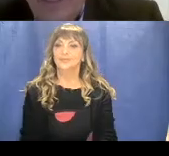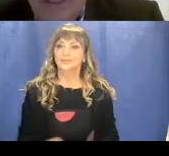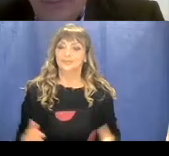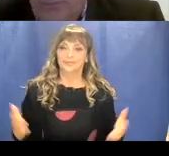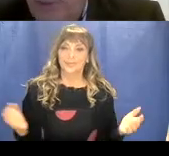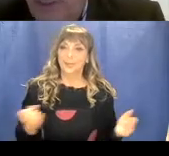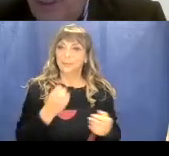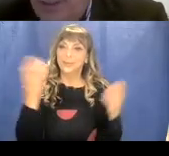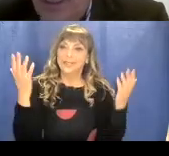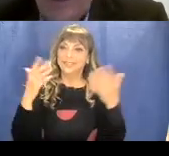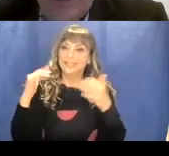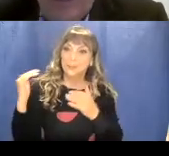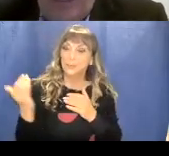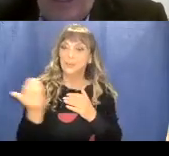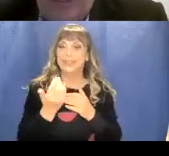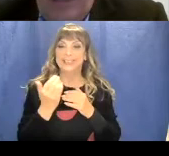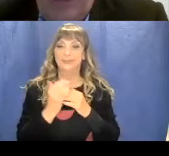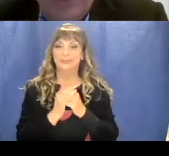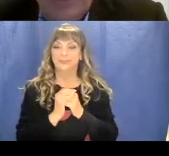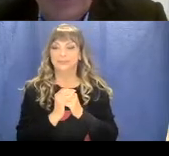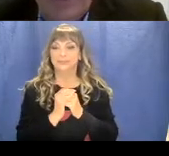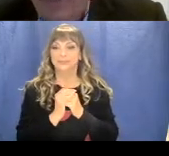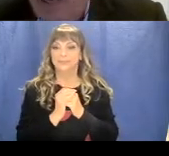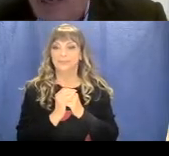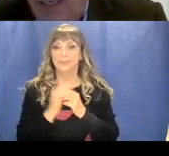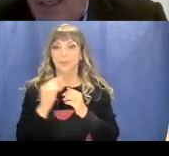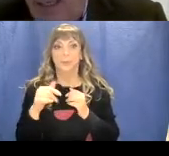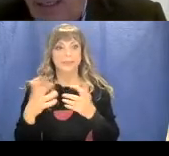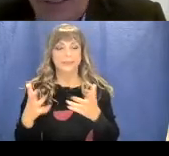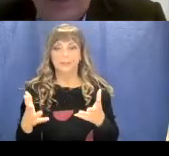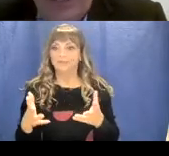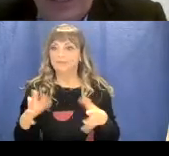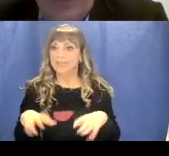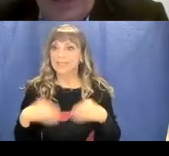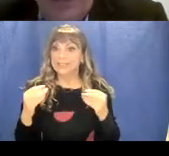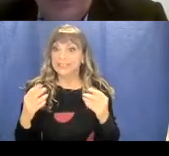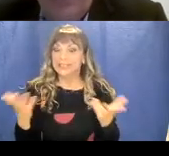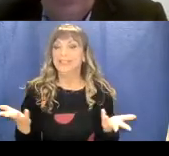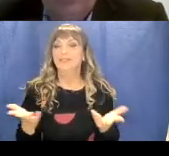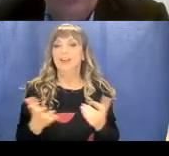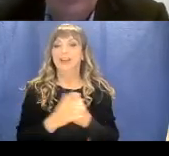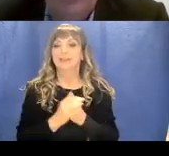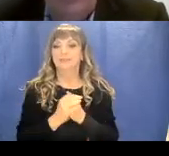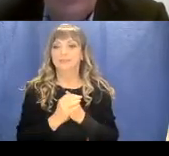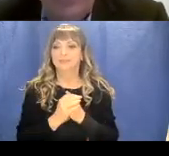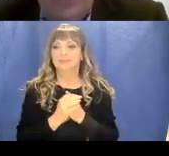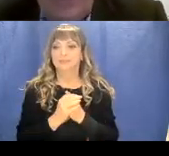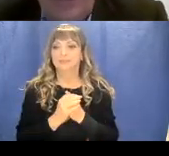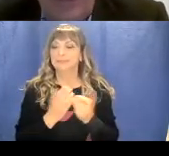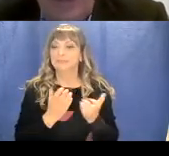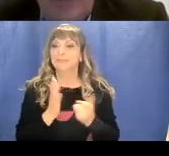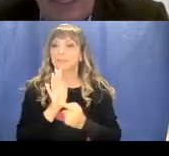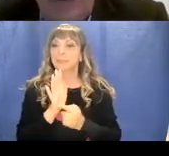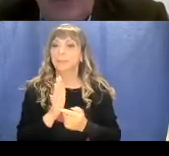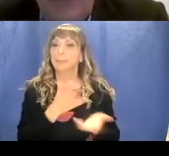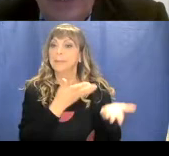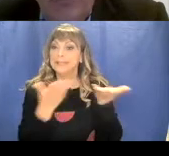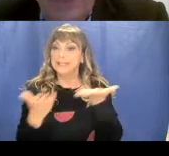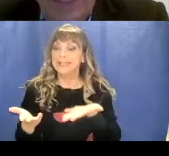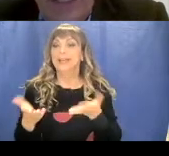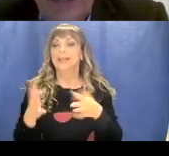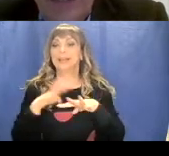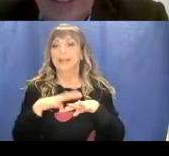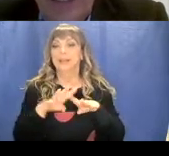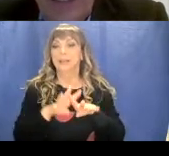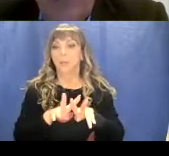buonasera a tutti e questa iniziativa è stata e viene presentata dalla rete welcome dei